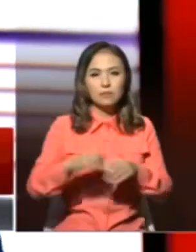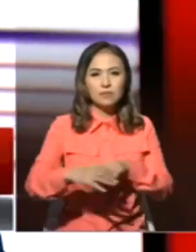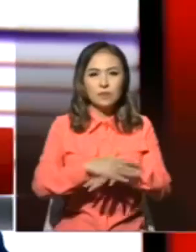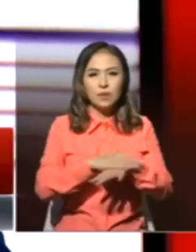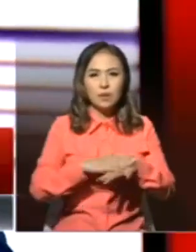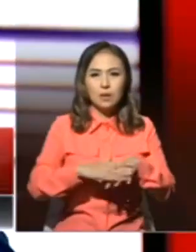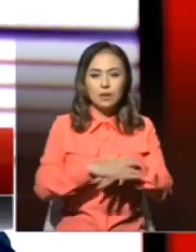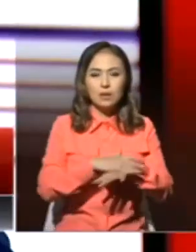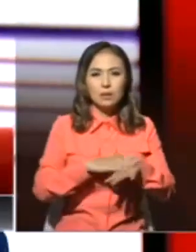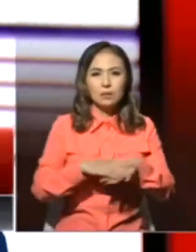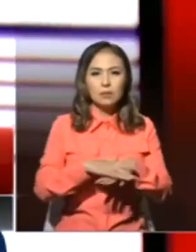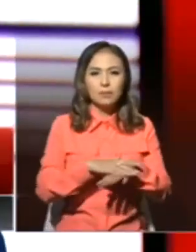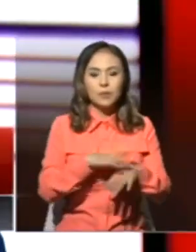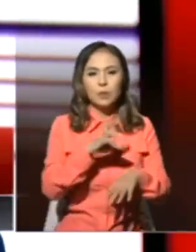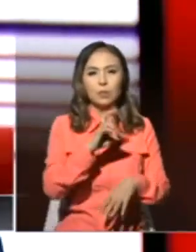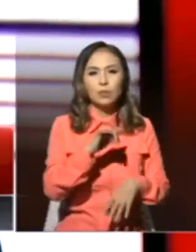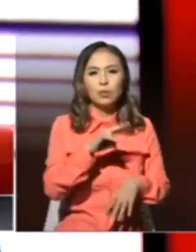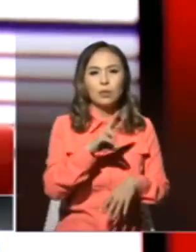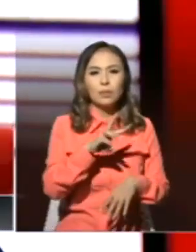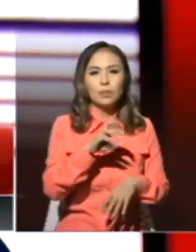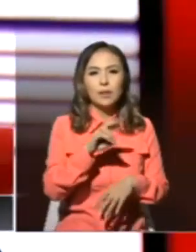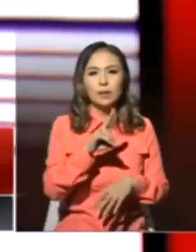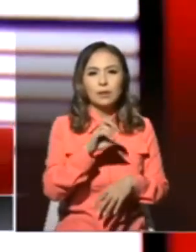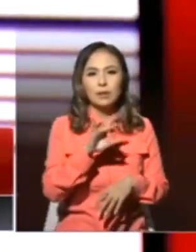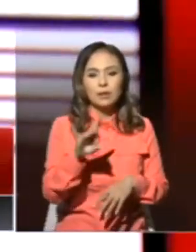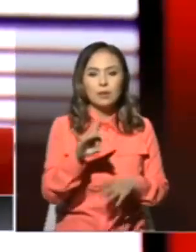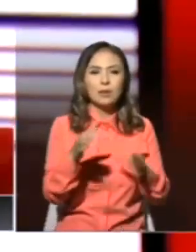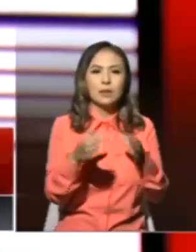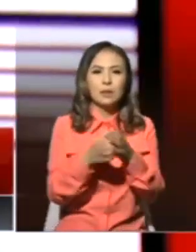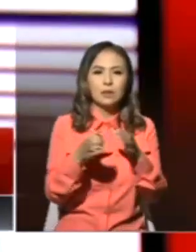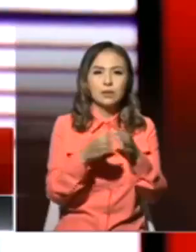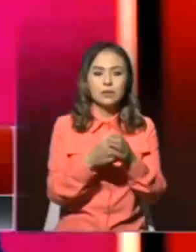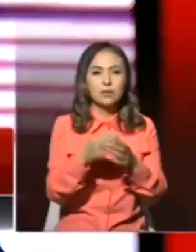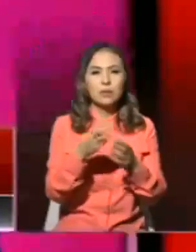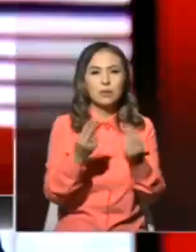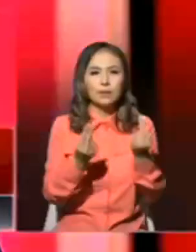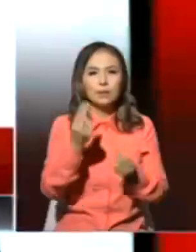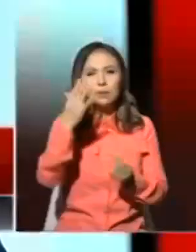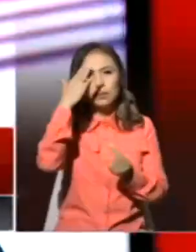осы букмекерлік кеңселерге, құмар ойындарды